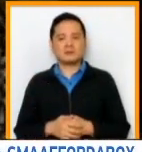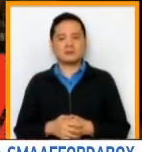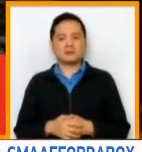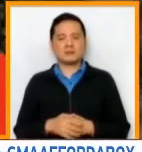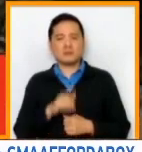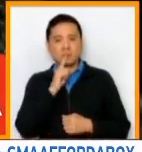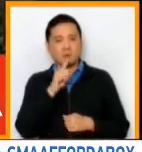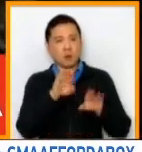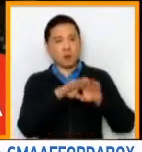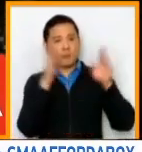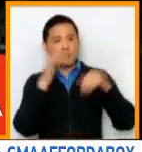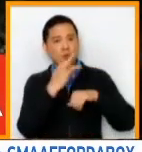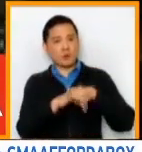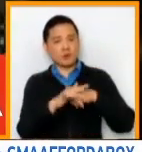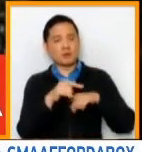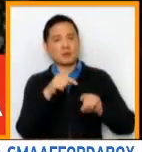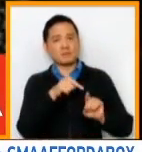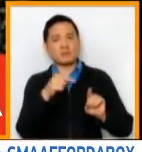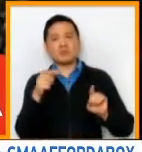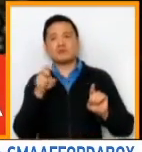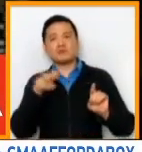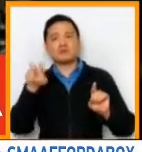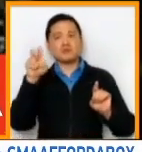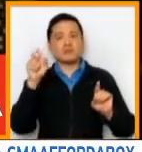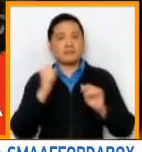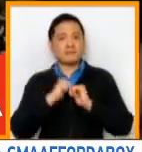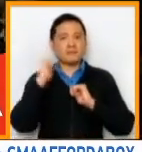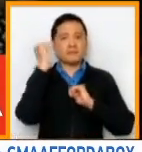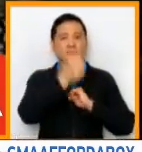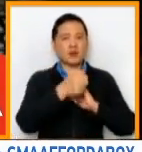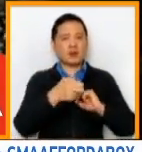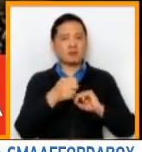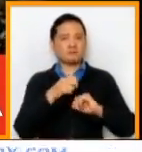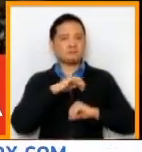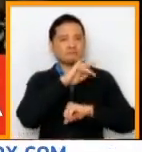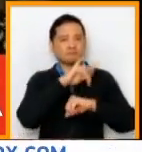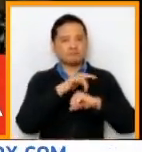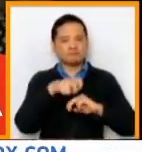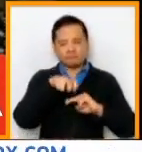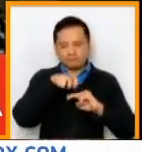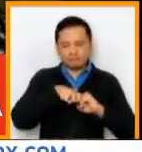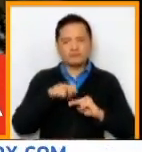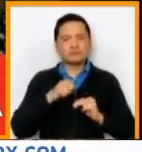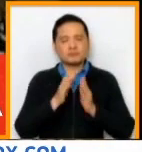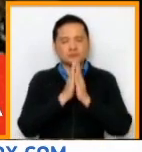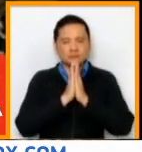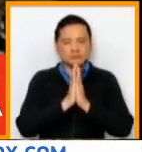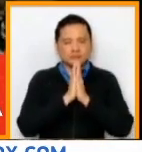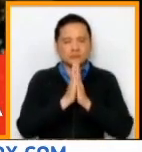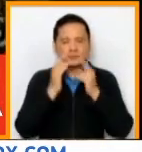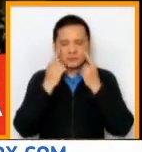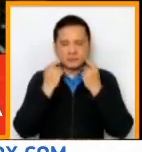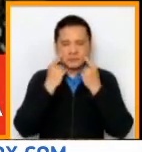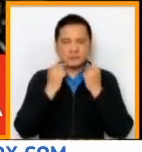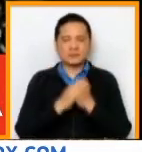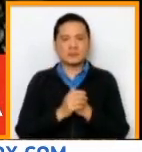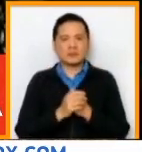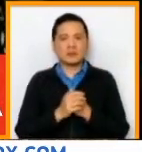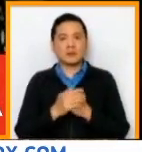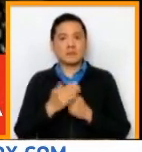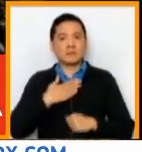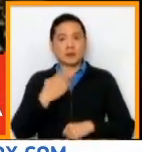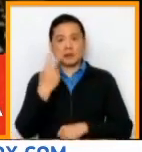sa may pinto hanggang doon sa may altar. Talagang iniiyak ko talaga yan hanggang sa nakatapos yung dalawang anak ko.